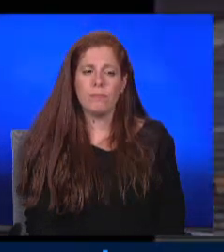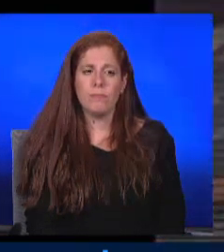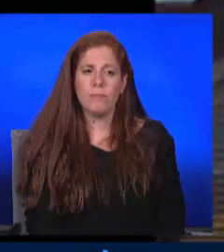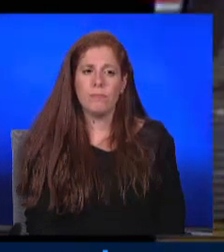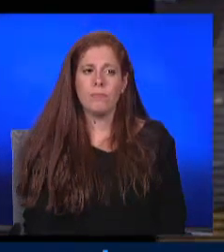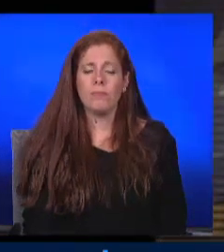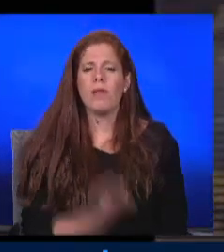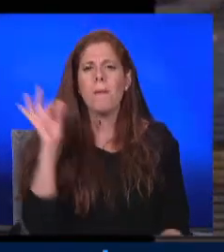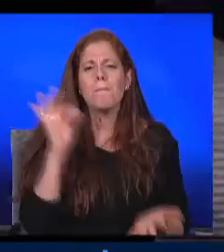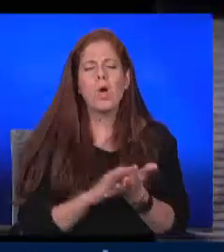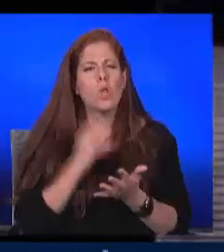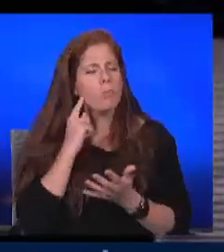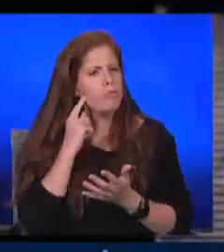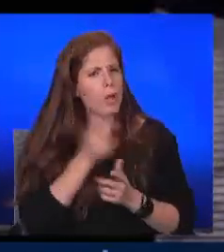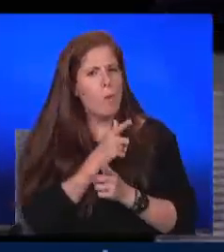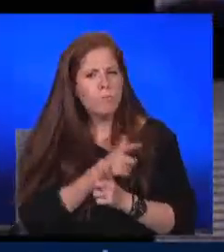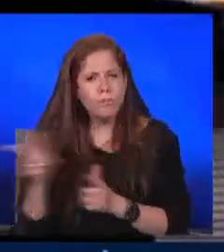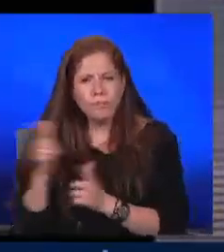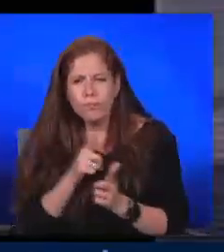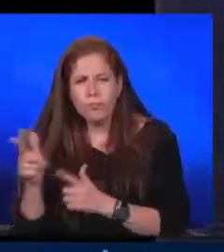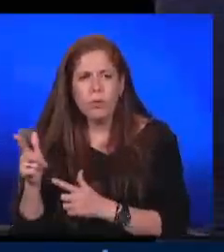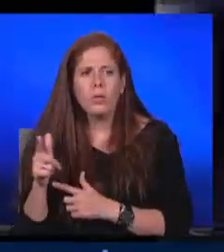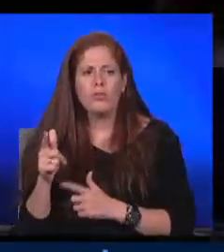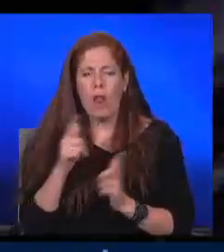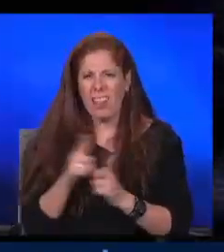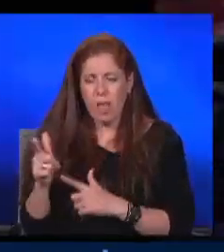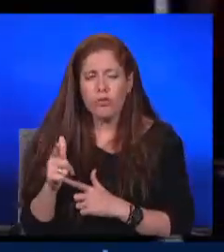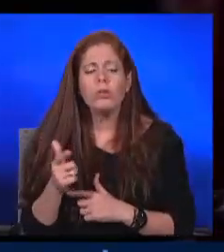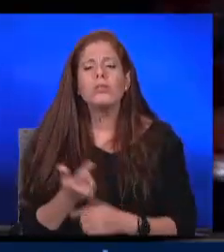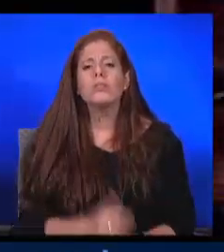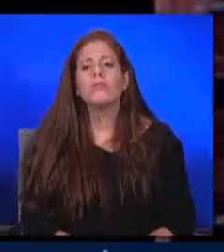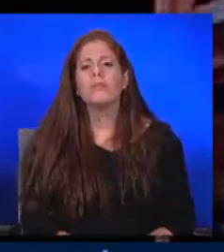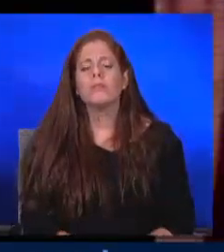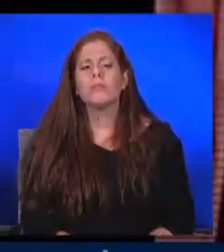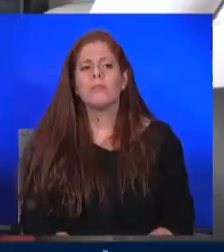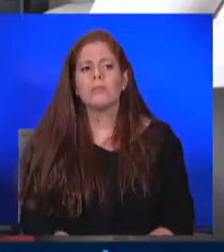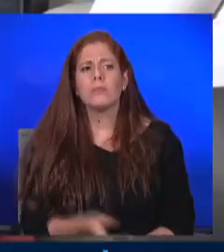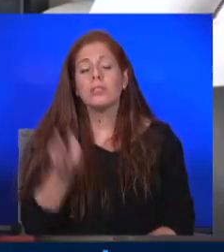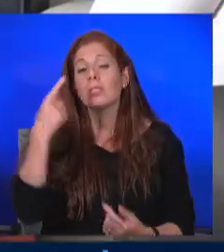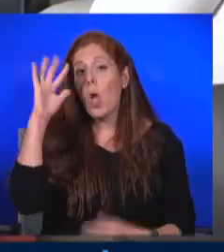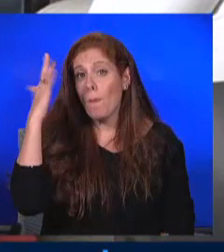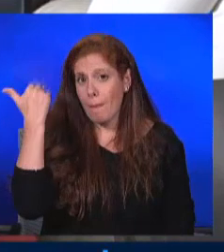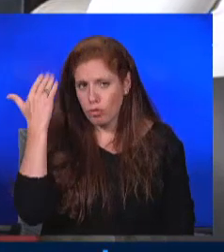פתאום שמענו יריות, יריות של נשק אוטומטי. זה היה יום חמישי,